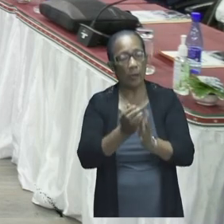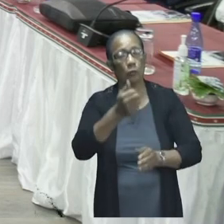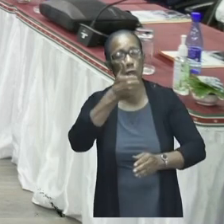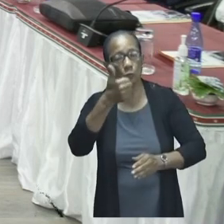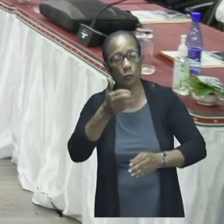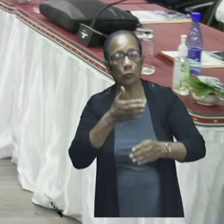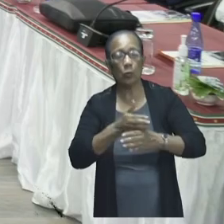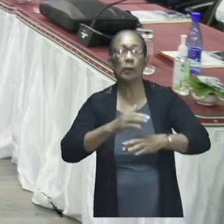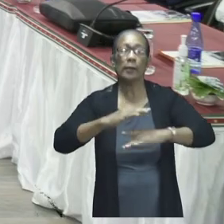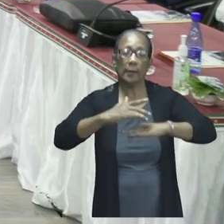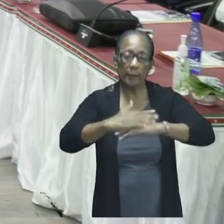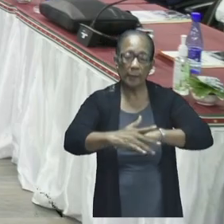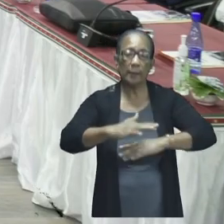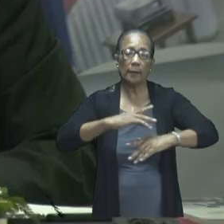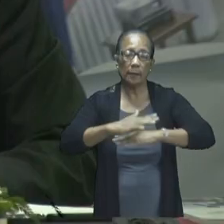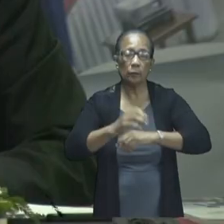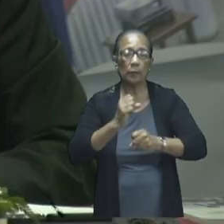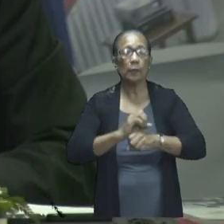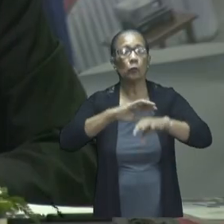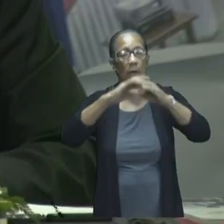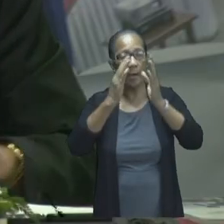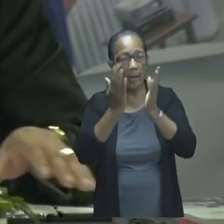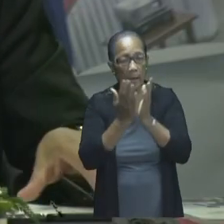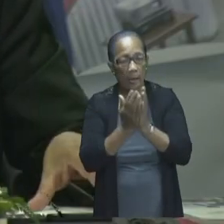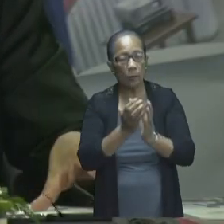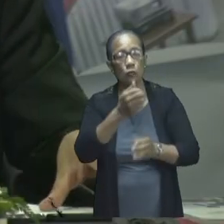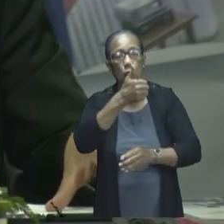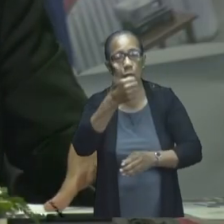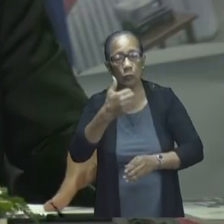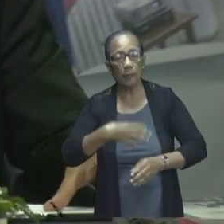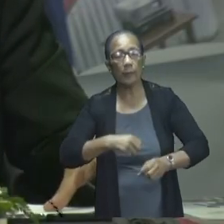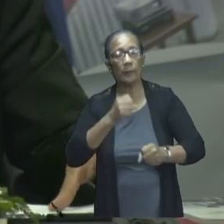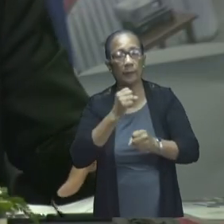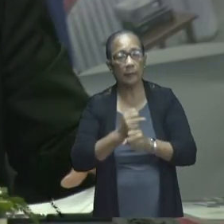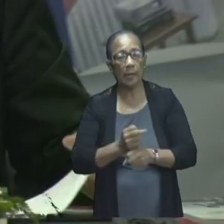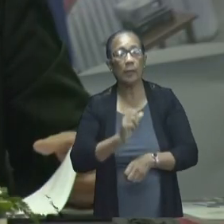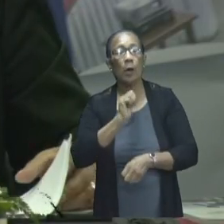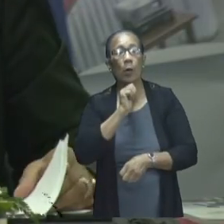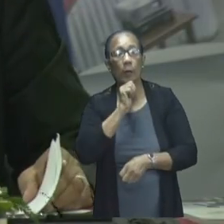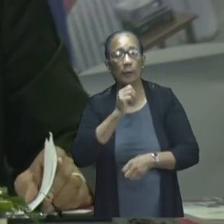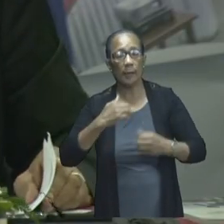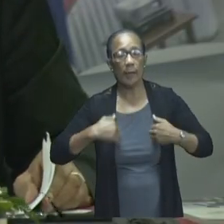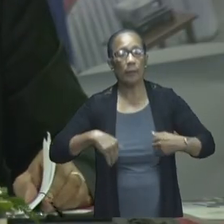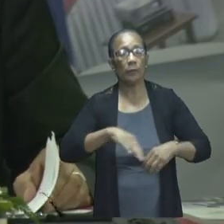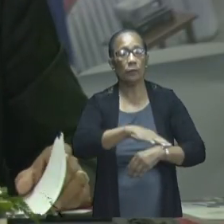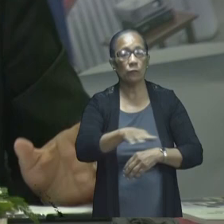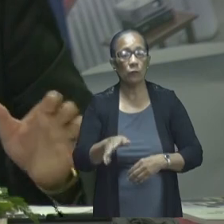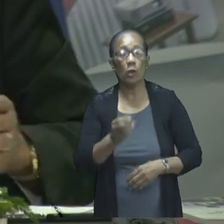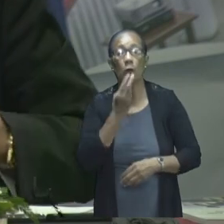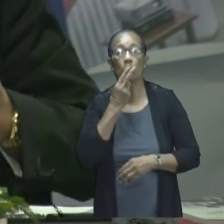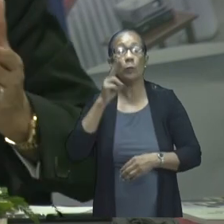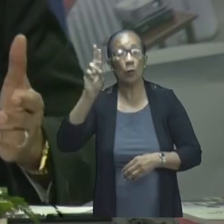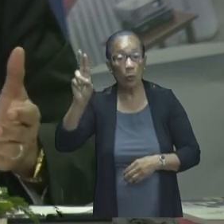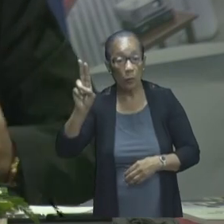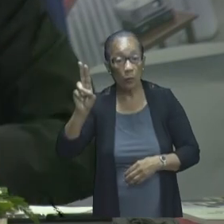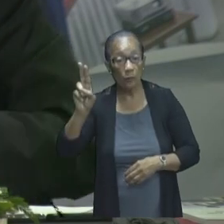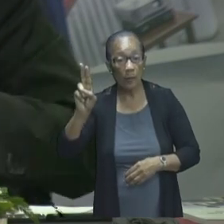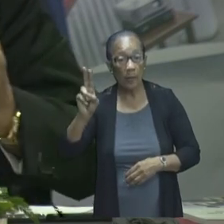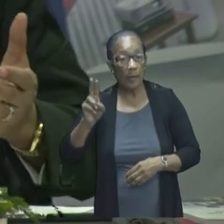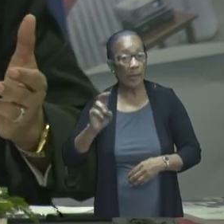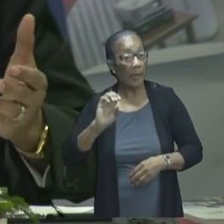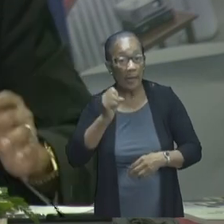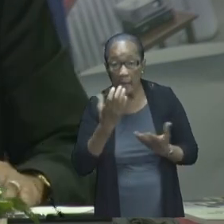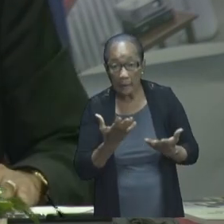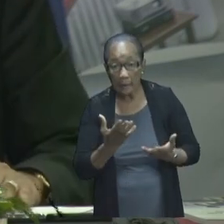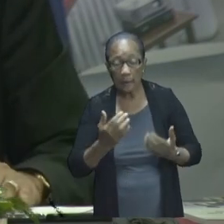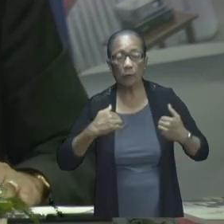waardoor het totdat we alles gerealiseerd hebben laten we aan het volk beloofd hebben als we iets niet hebben kunnen realiseren van het ook uitleggen waarom het niet